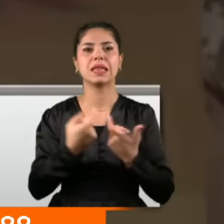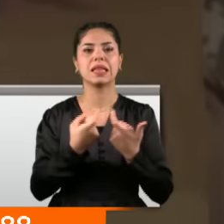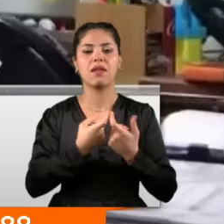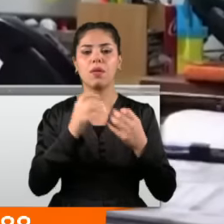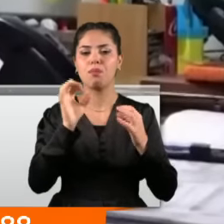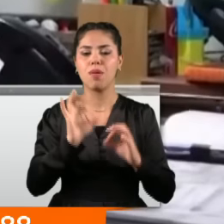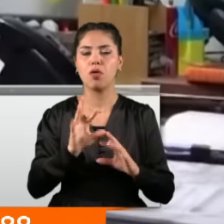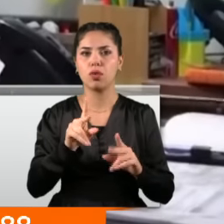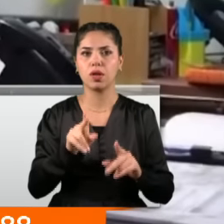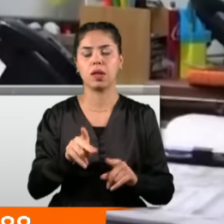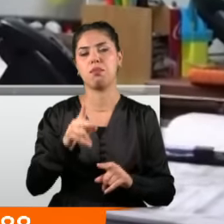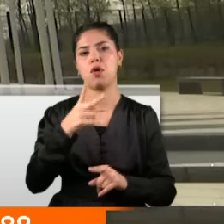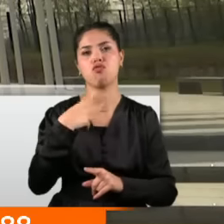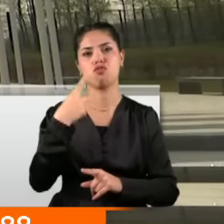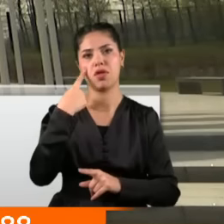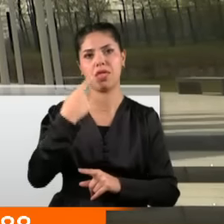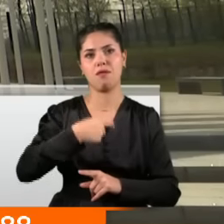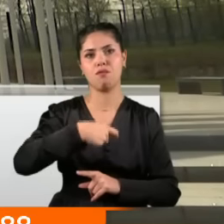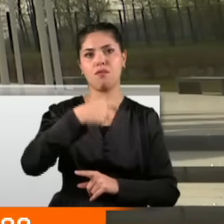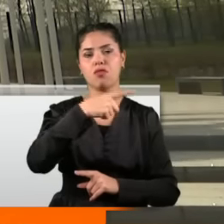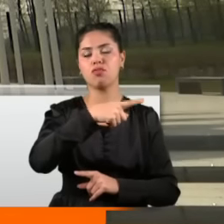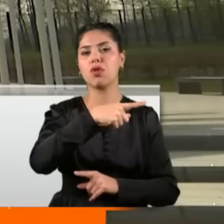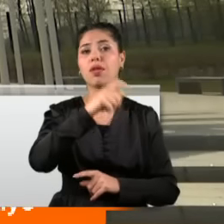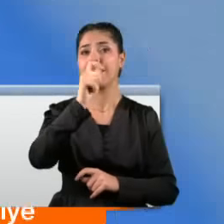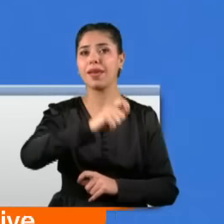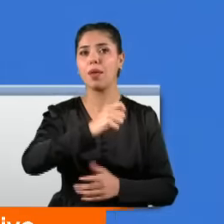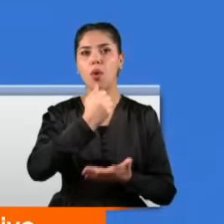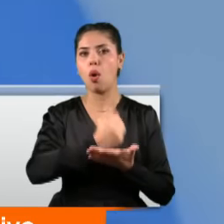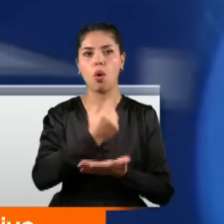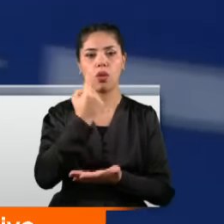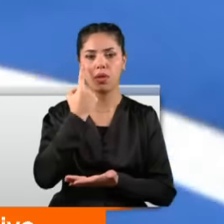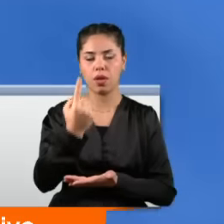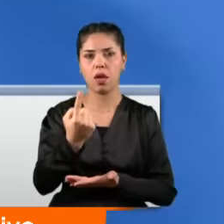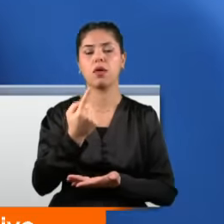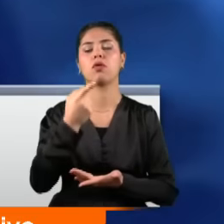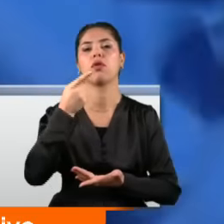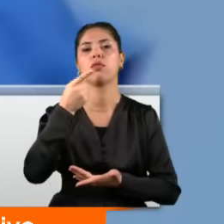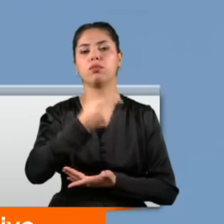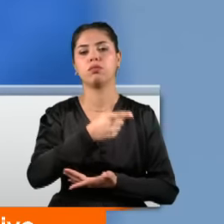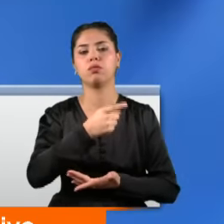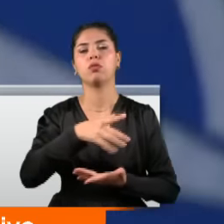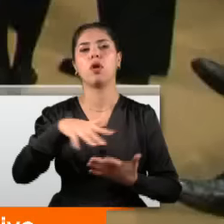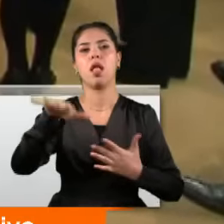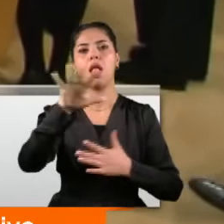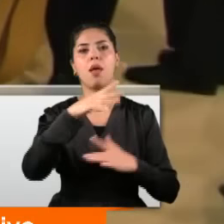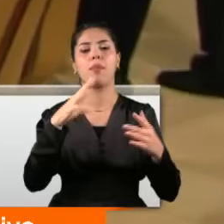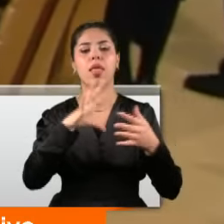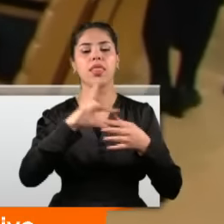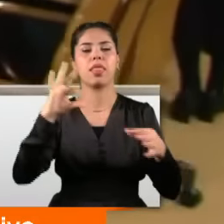görüyor. Putin'in imzaladığı doktrin NATO'yu da savaşın tarafı yapıyor. İşte tüm bu gelişmelerin üzerine